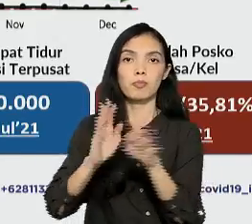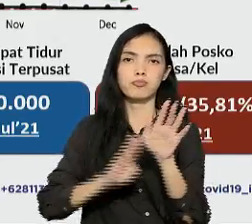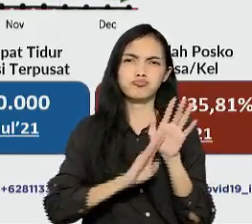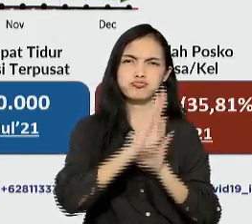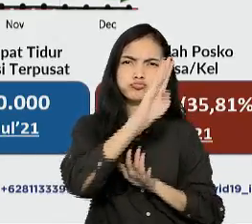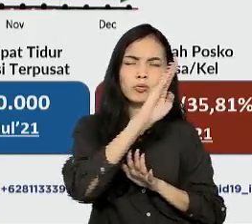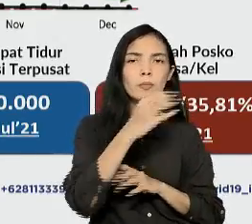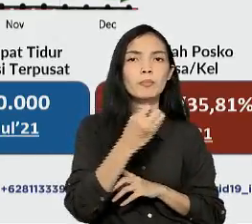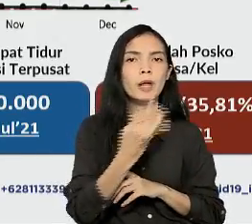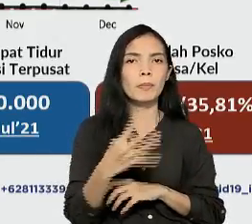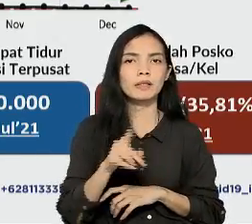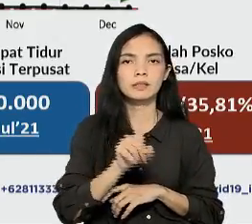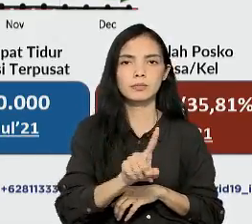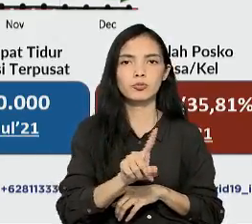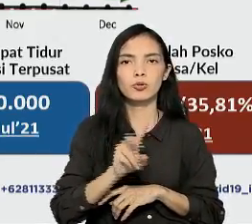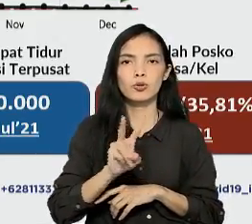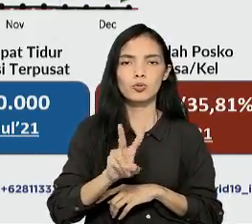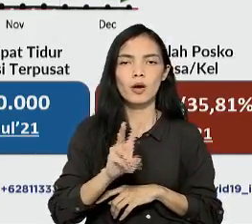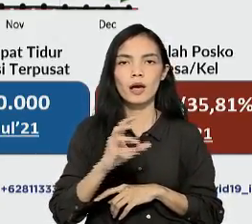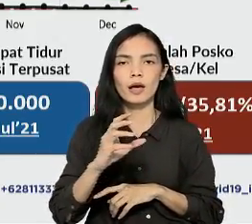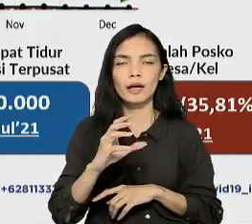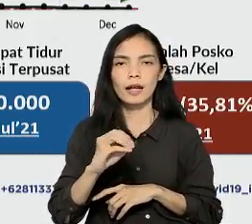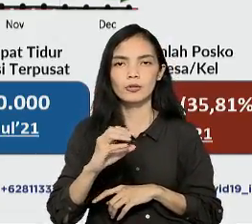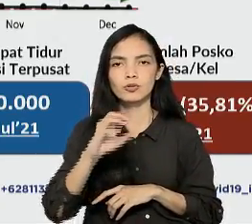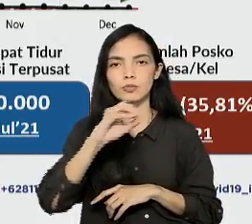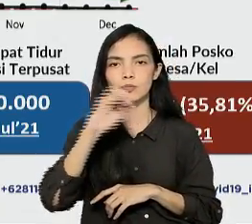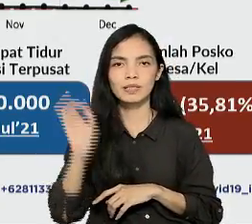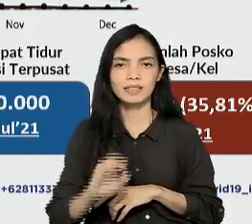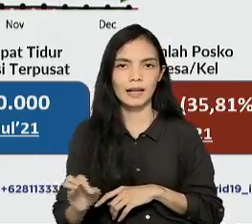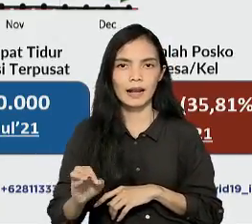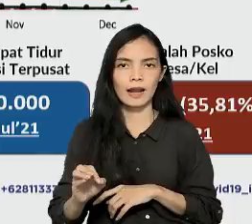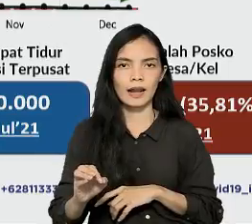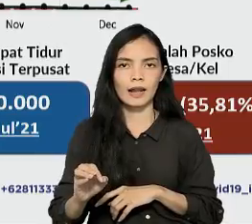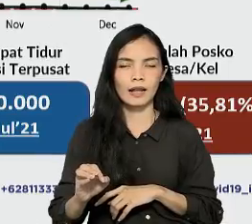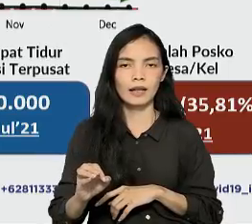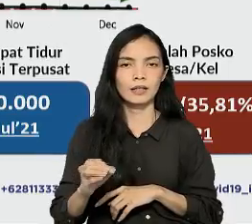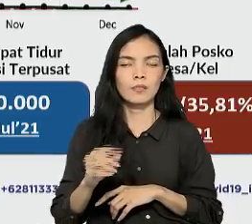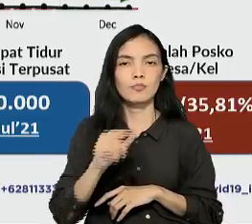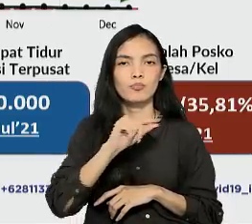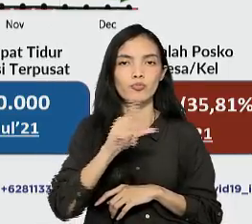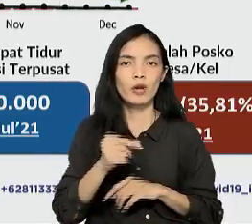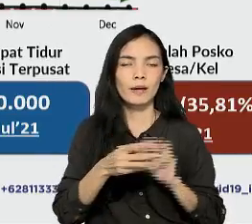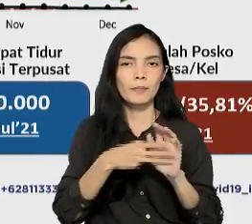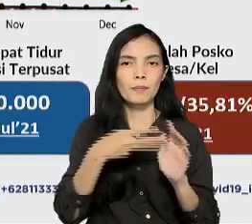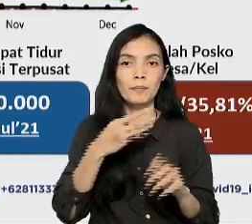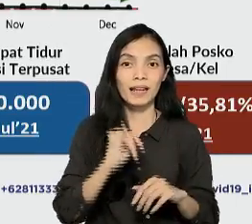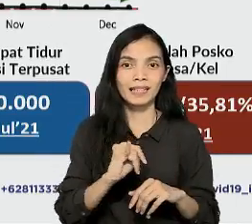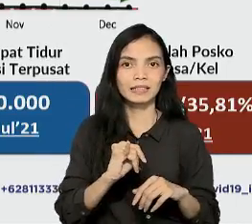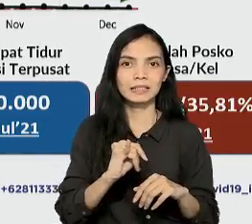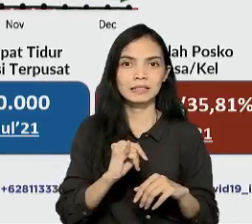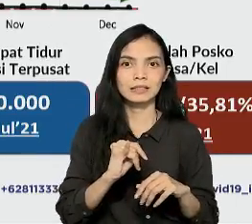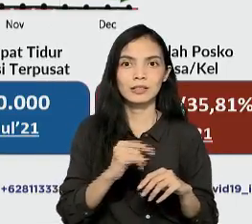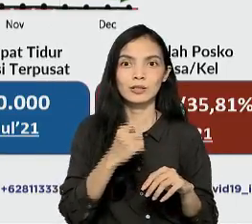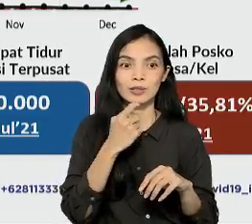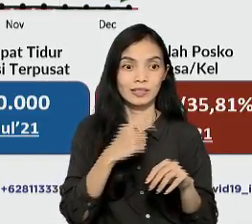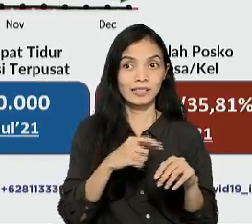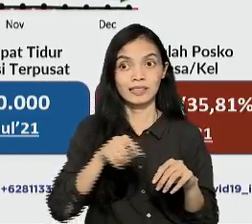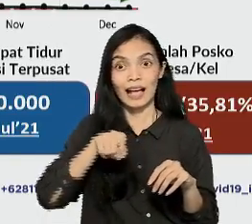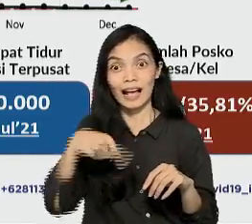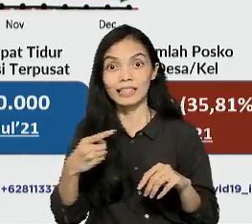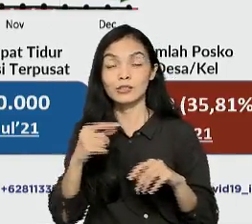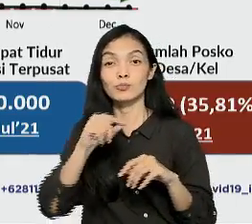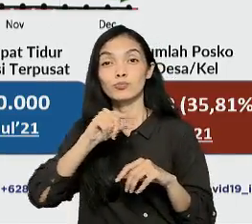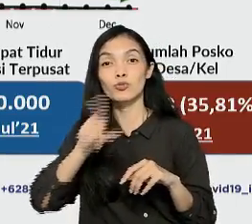puncaknya sebesar 1.200% dari titik terendah pada bulan Mei, hanya dalam waktu 9 minggu